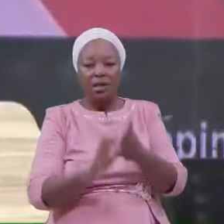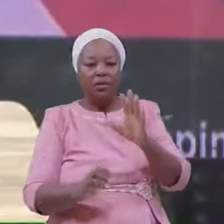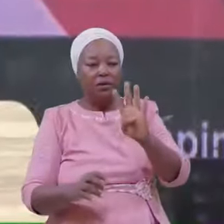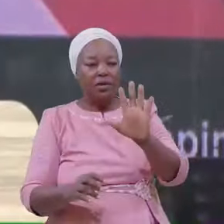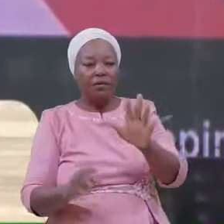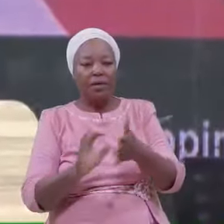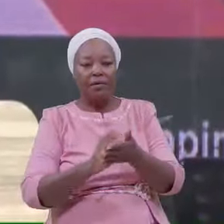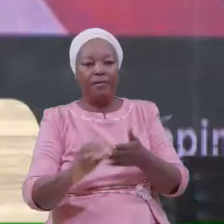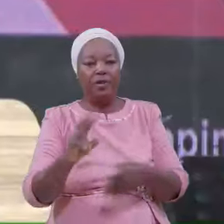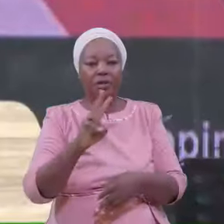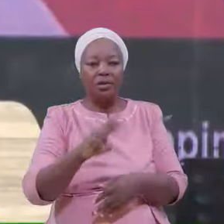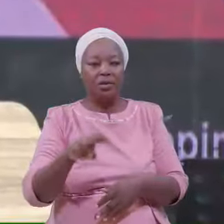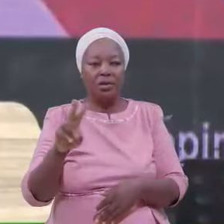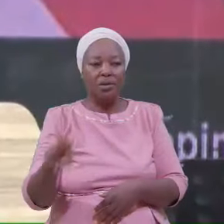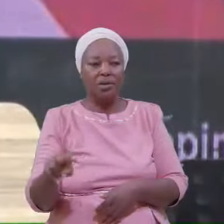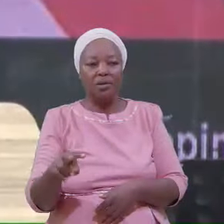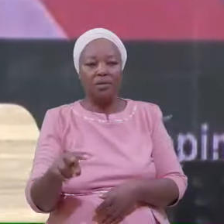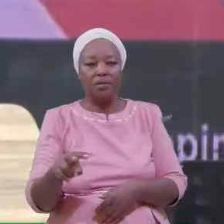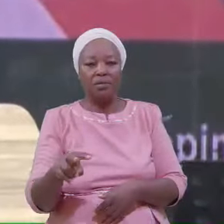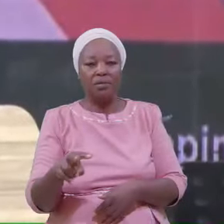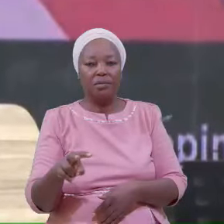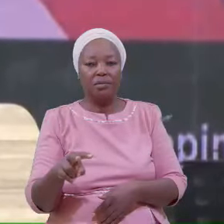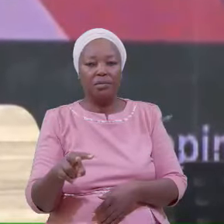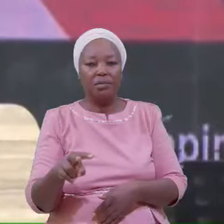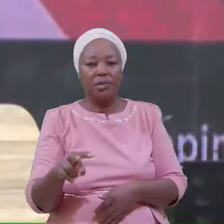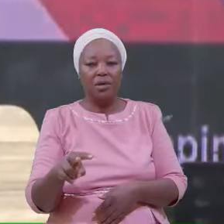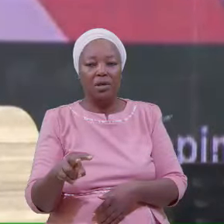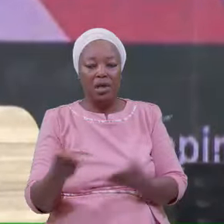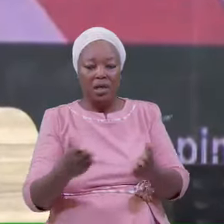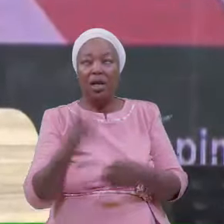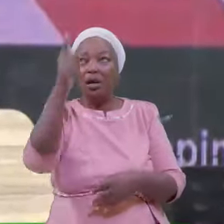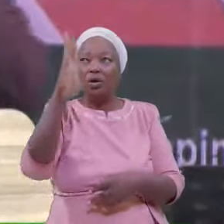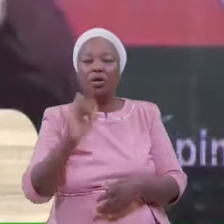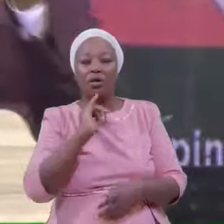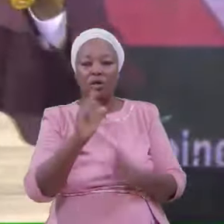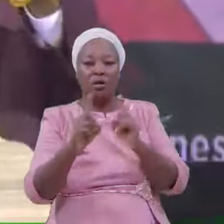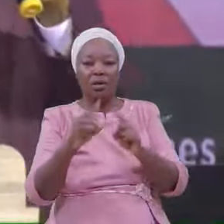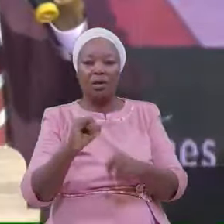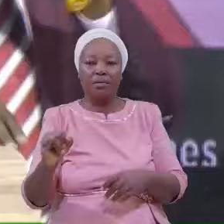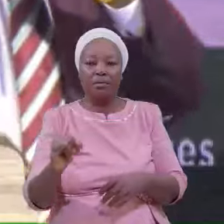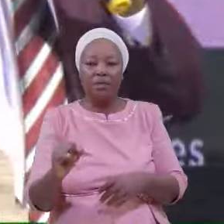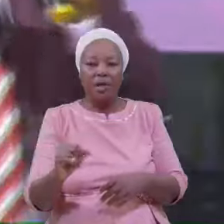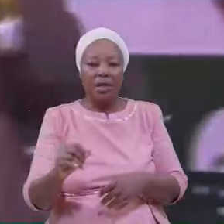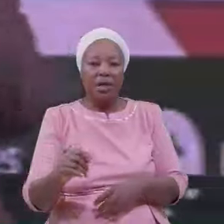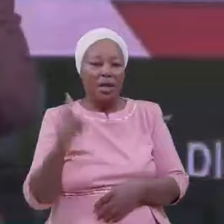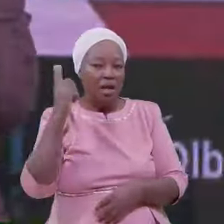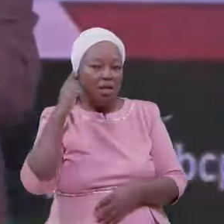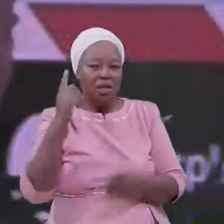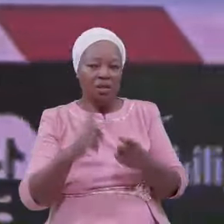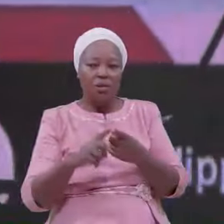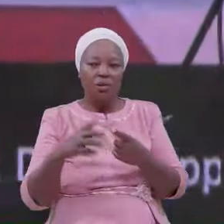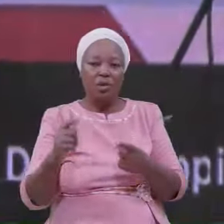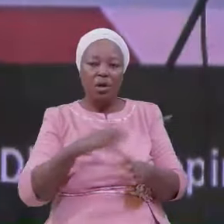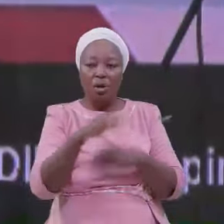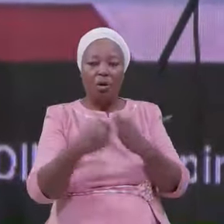Isaiah 45. Here God is talking. Here the Almighty is talking. Here